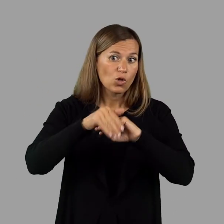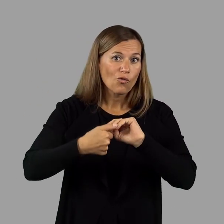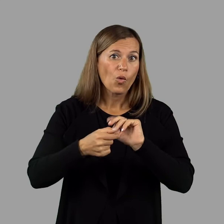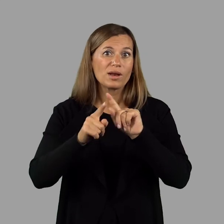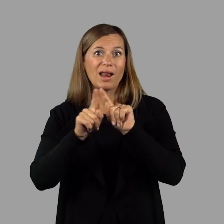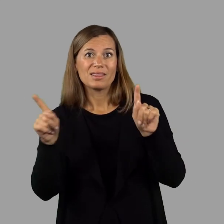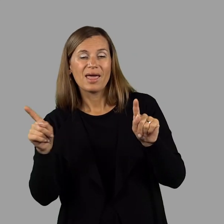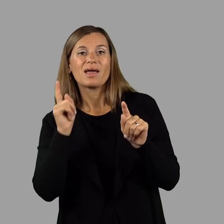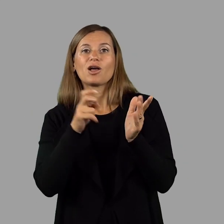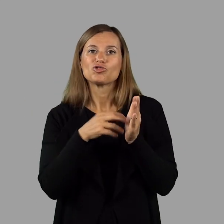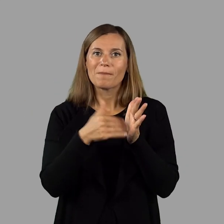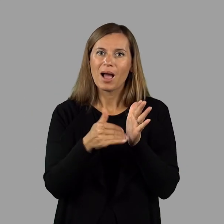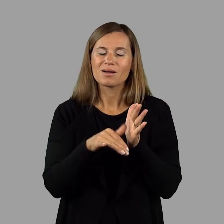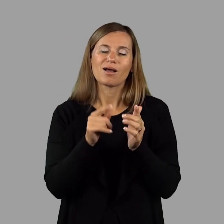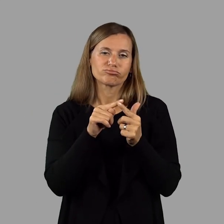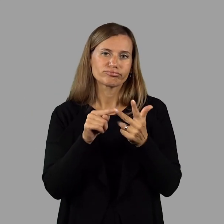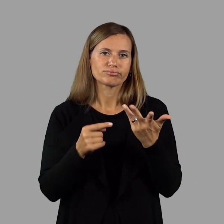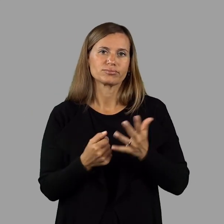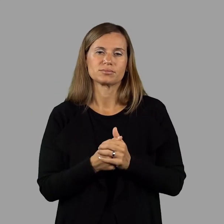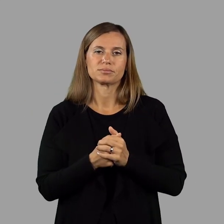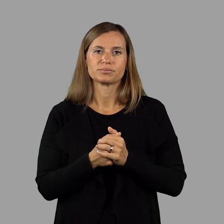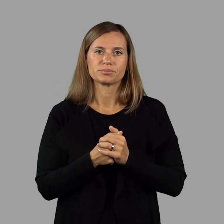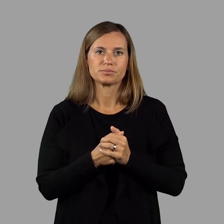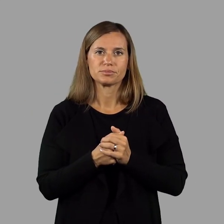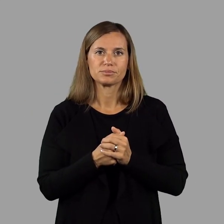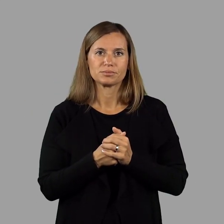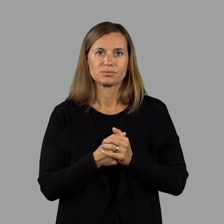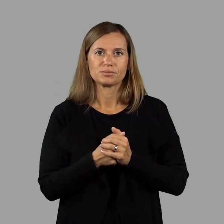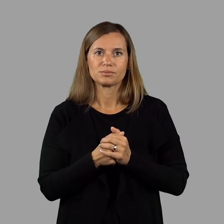bomo ta testna predavanja izvedli.